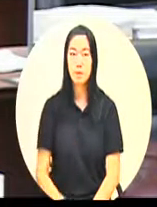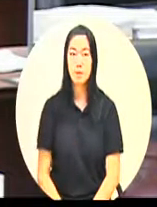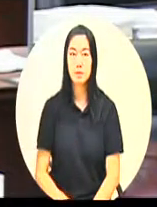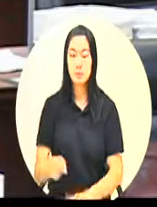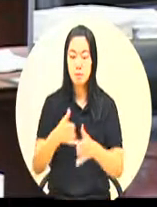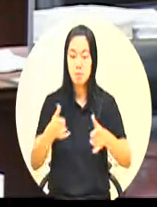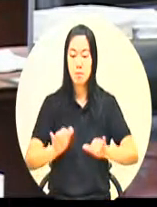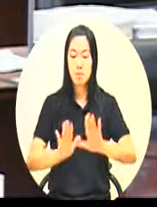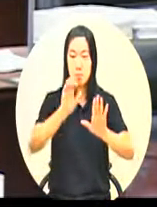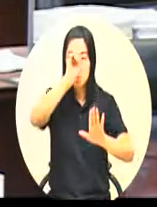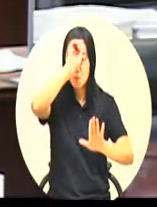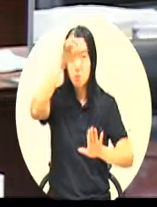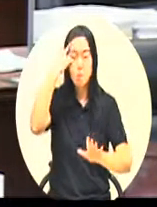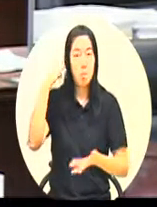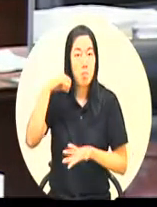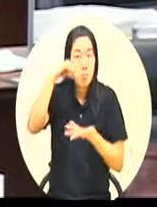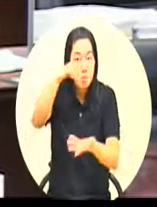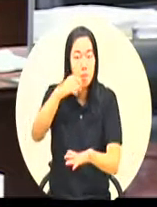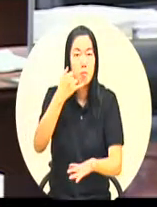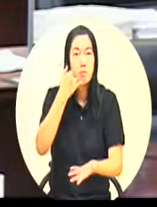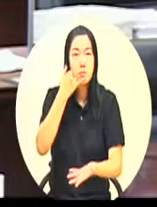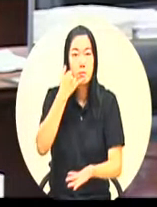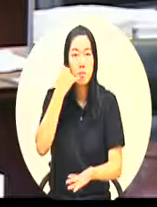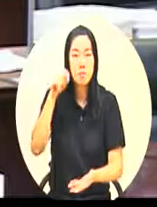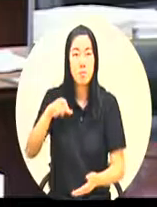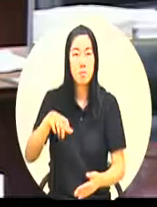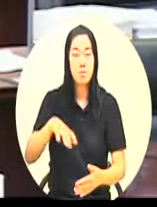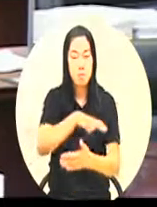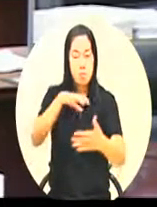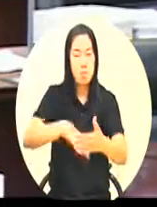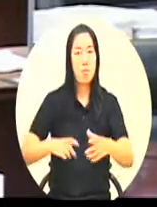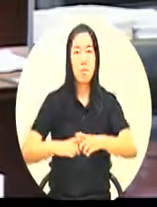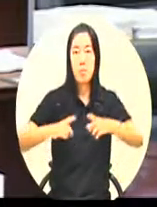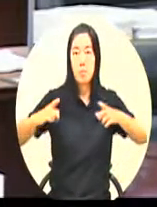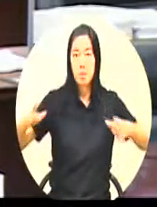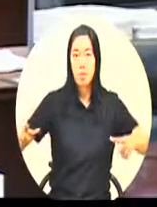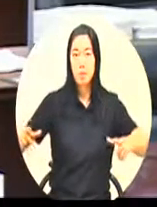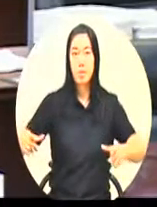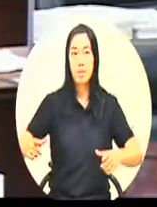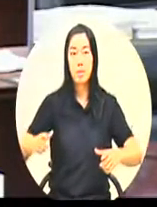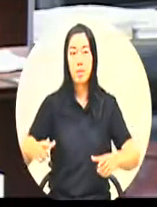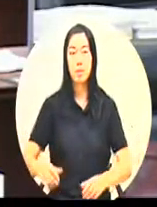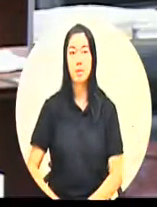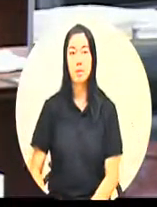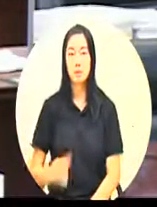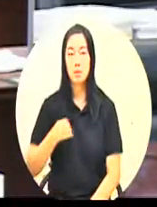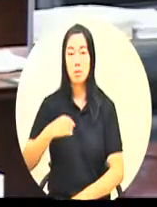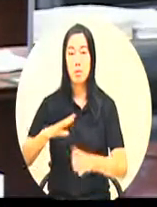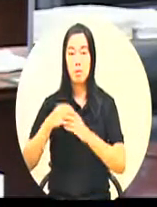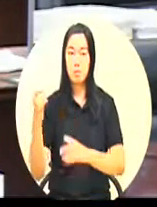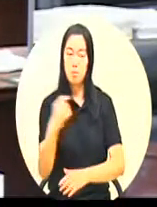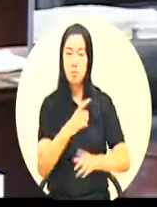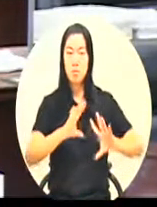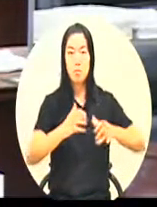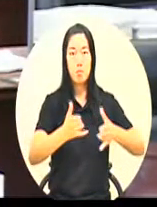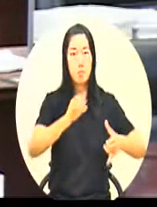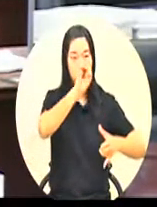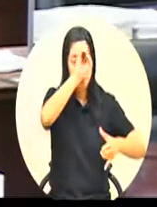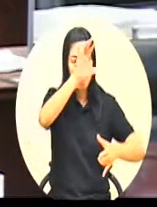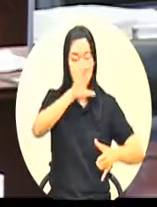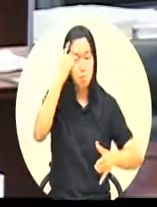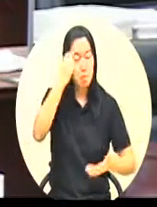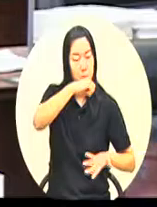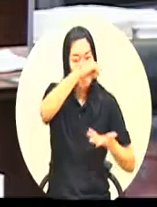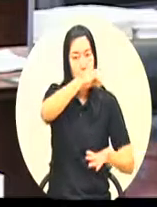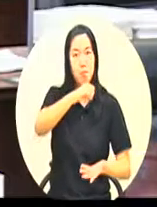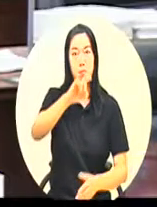进党党团提出来这个版本是涵盖的范围是大于国民党团所提出的内容，那我们希望是议